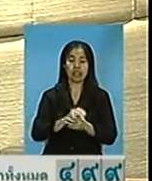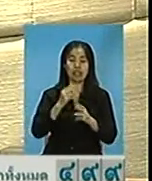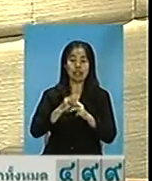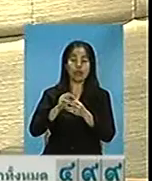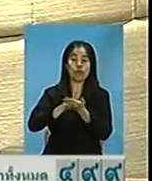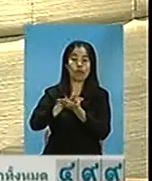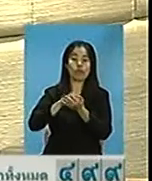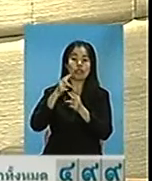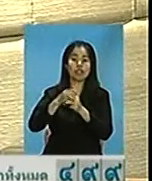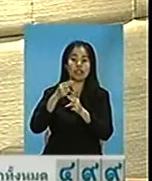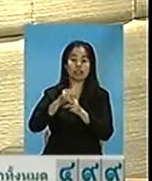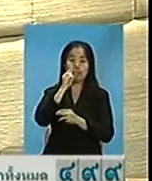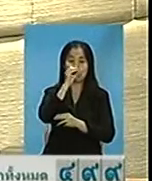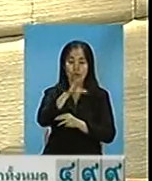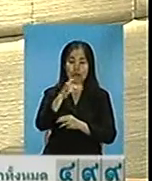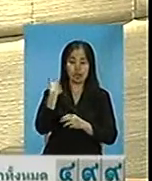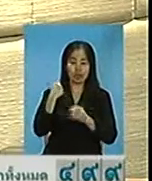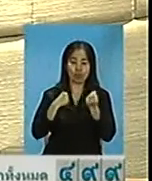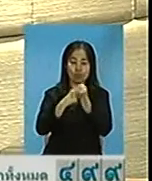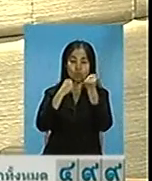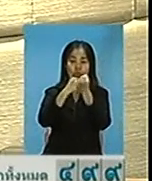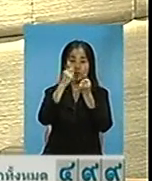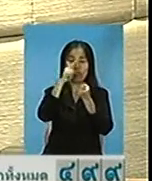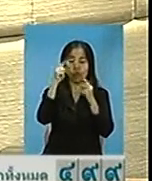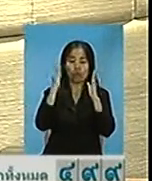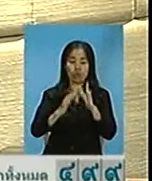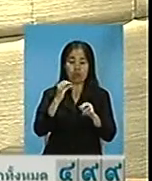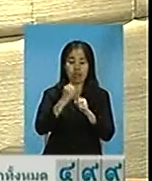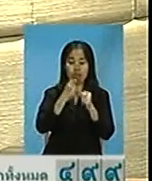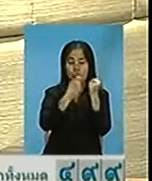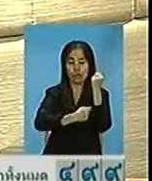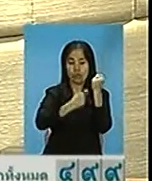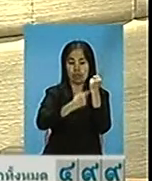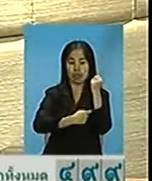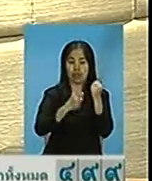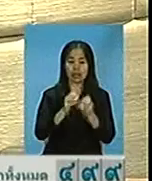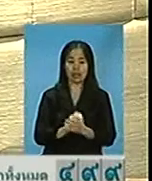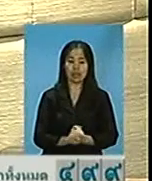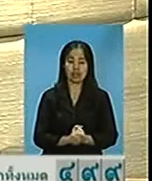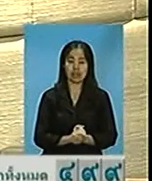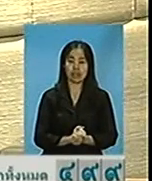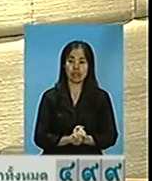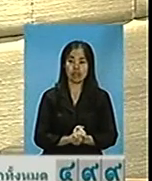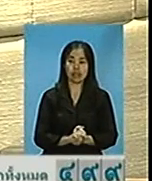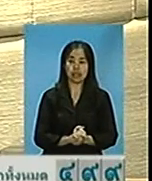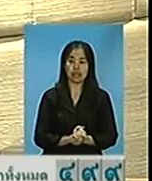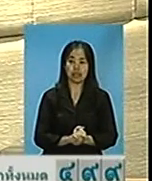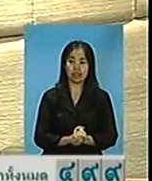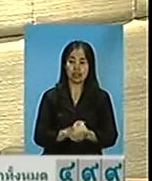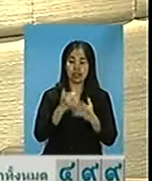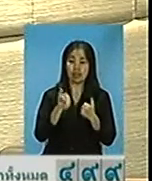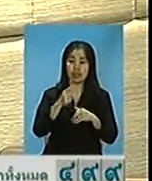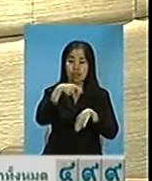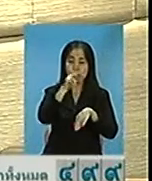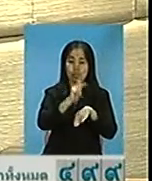ามที่ได้กำลังต่อสู้เพื่อพี่น้องชาวสวนยางทั้งประเทศท่านประธานครับแล้วท่านประธานม